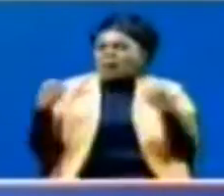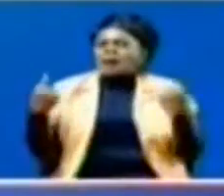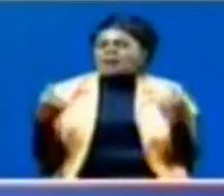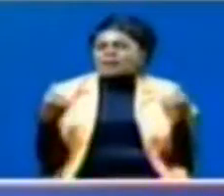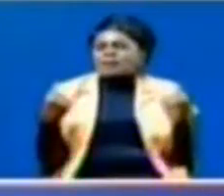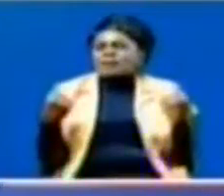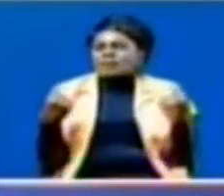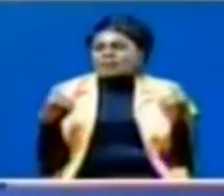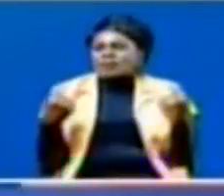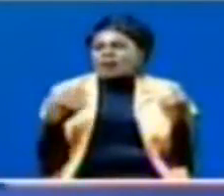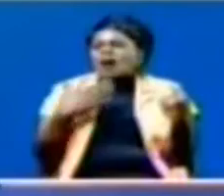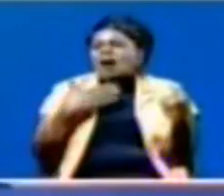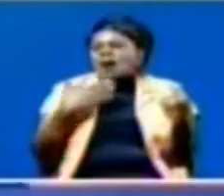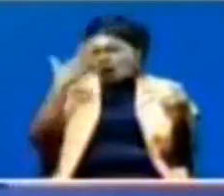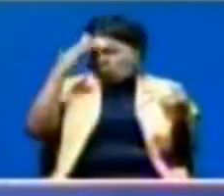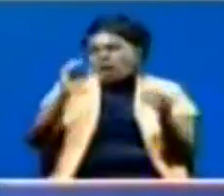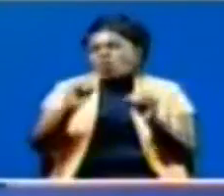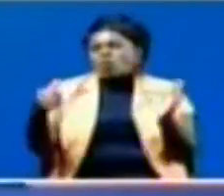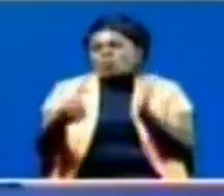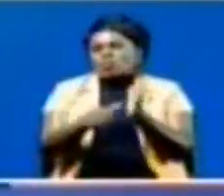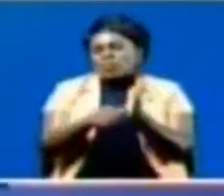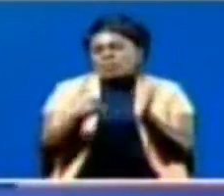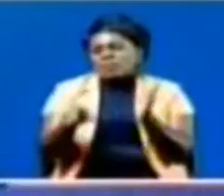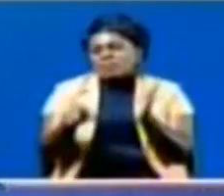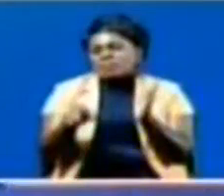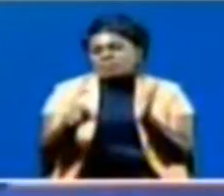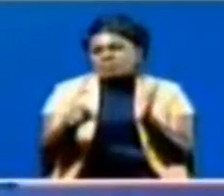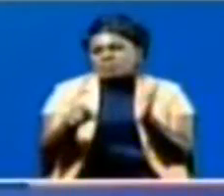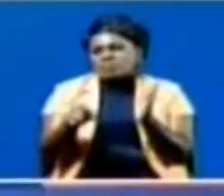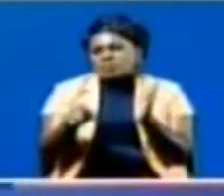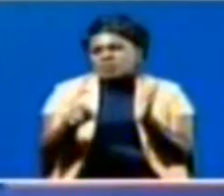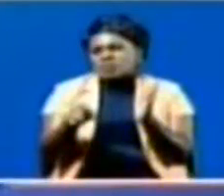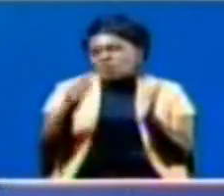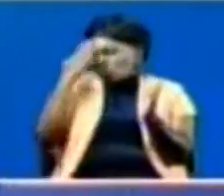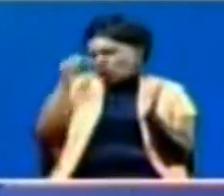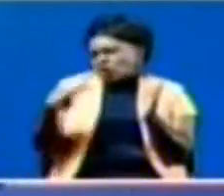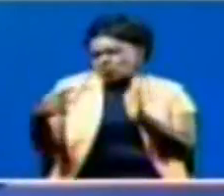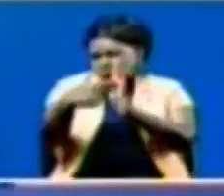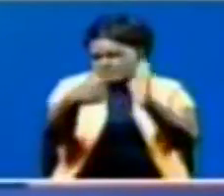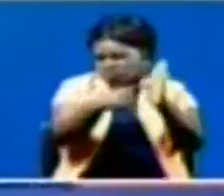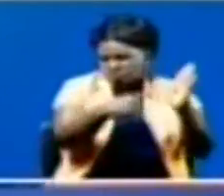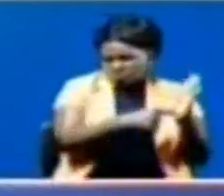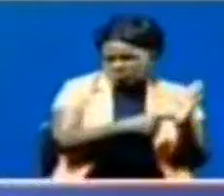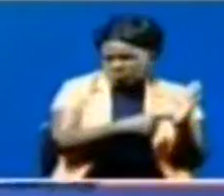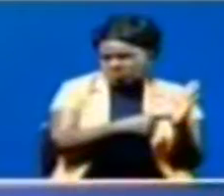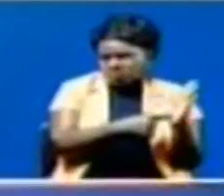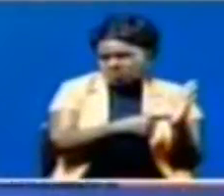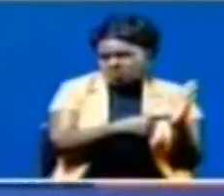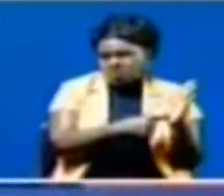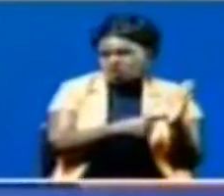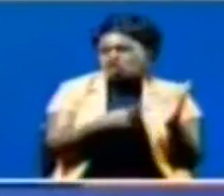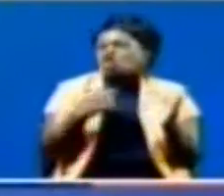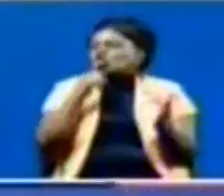wanagombana. Ona, hawajui kama wana tatizo kwamba hii ni problem, hii ni shida, tuitatue vipi? Mbona wewe kufanya ile? Mbona badala